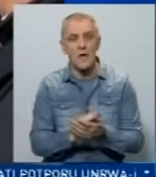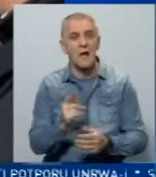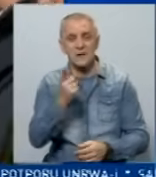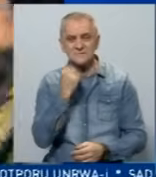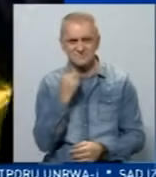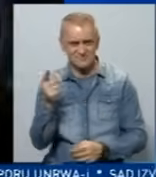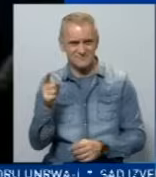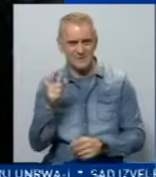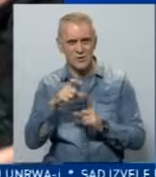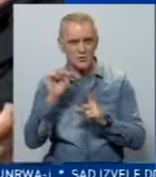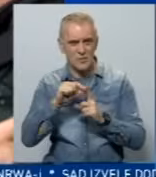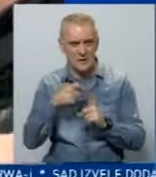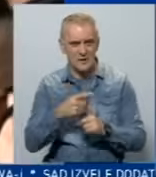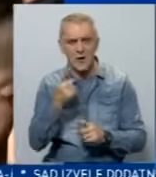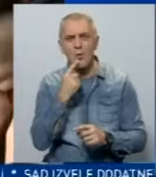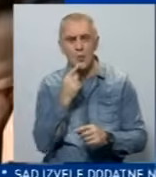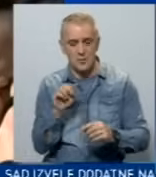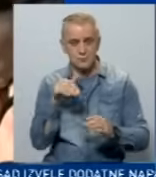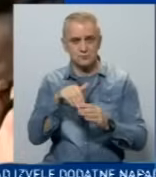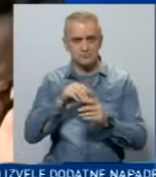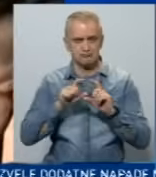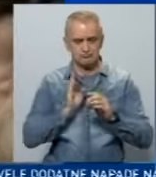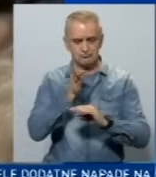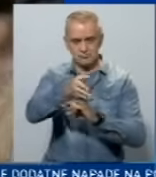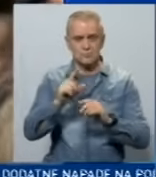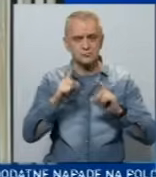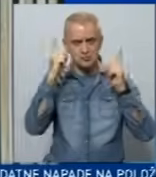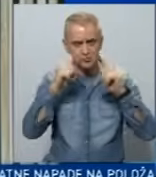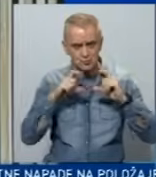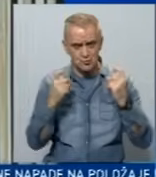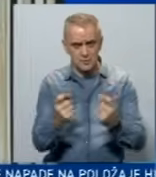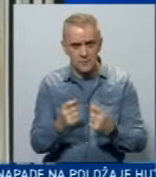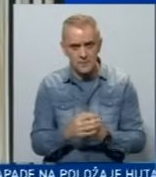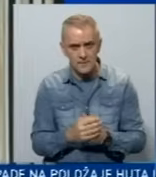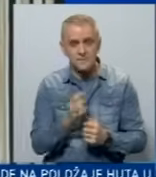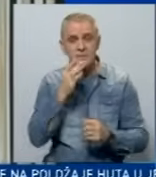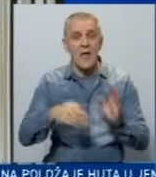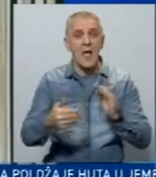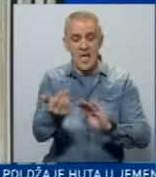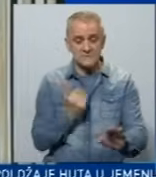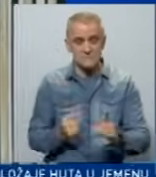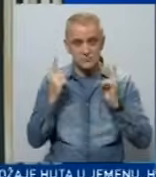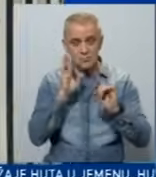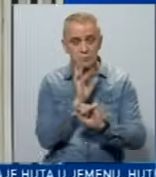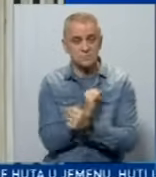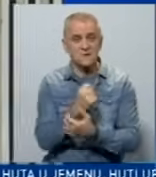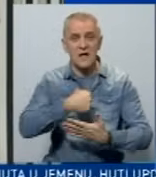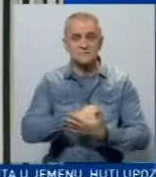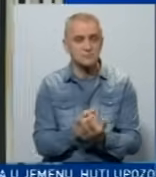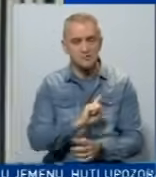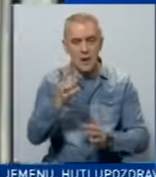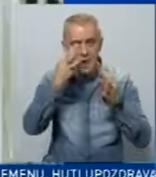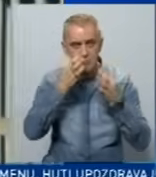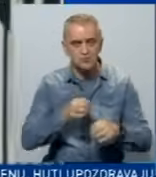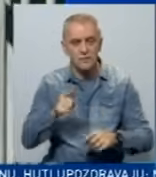Simpatizeri Milorada Dodika i pristalice koje su bile u sudnici tada su napustile sudnicu, a ispred suda Bosne i Hercegovine zabilježeno je